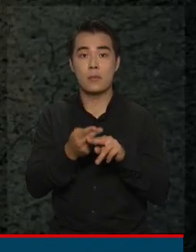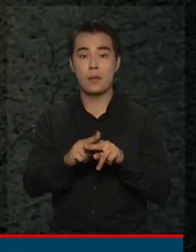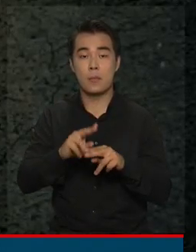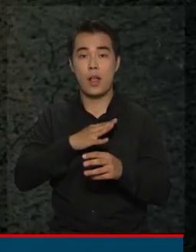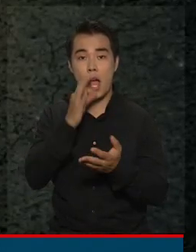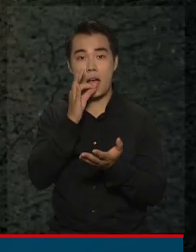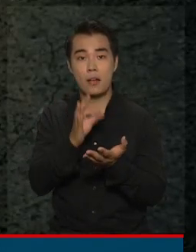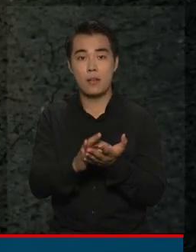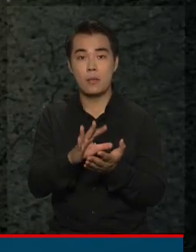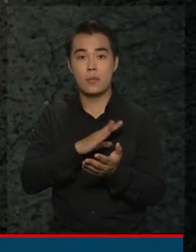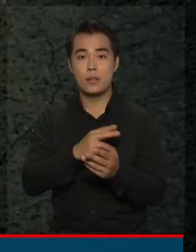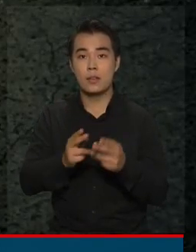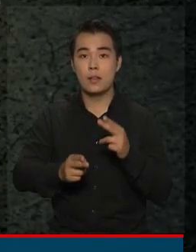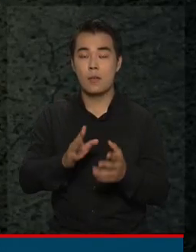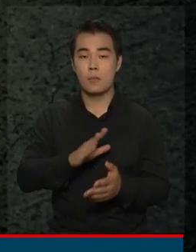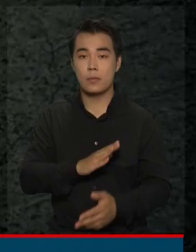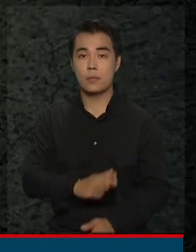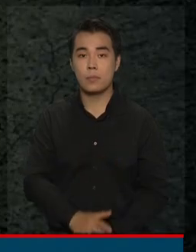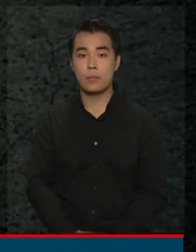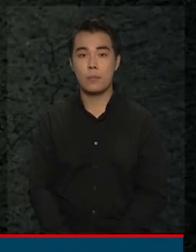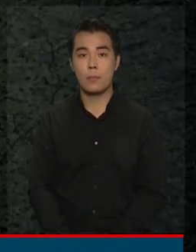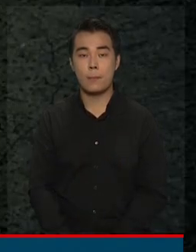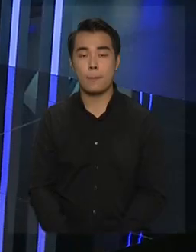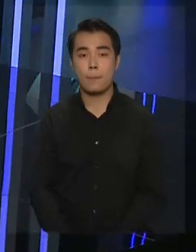уголовной ответственности реабилитированы.